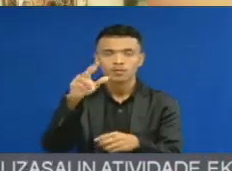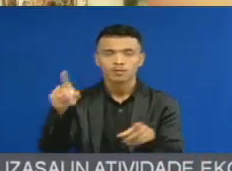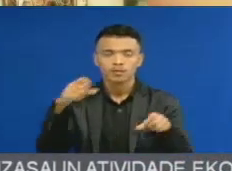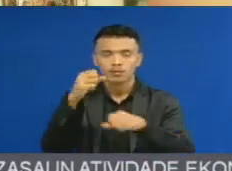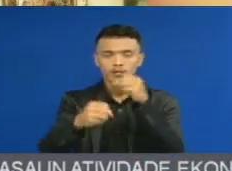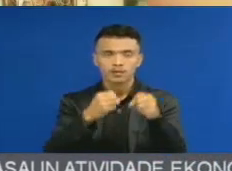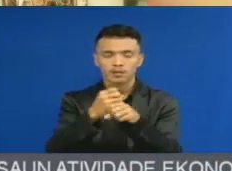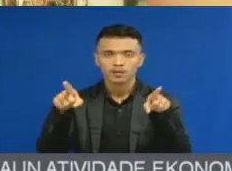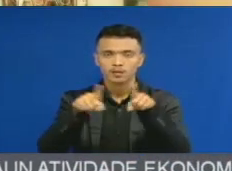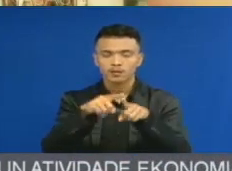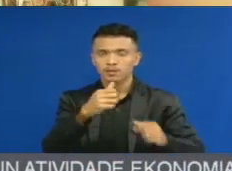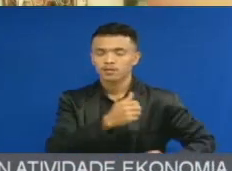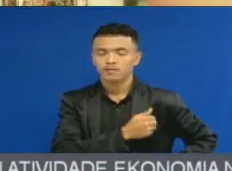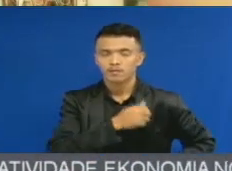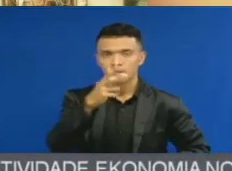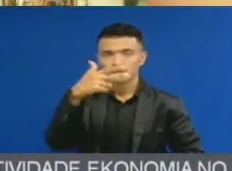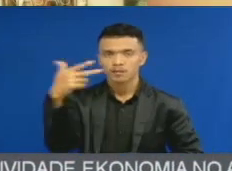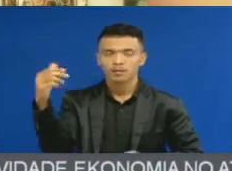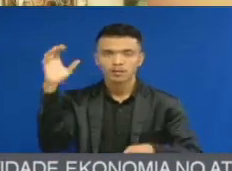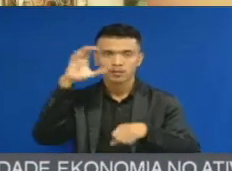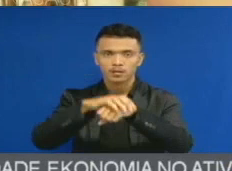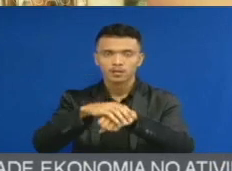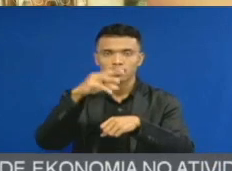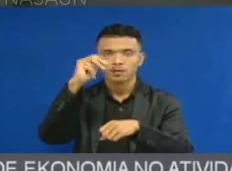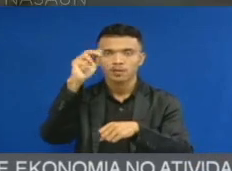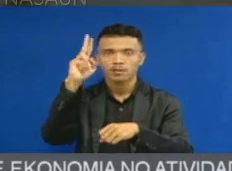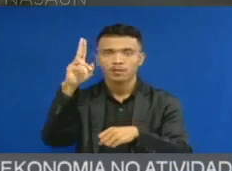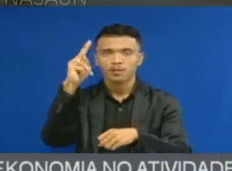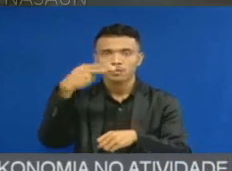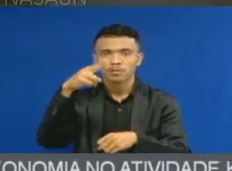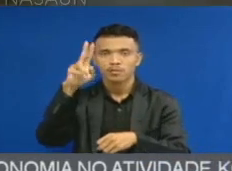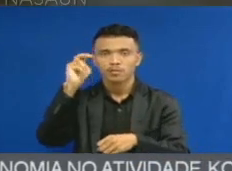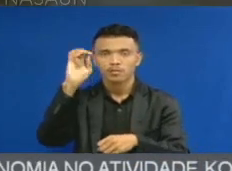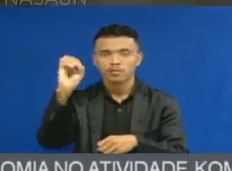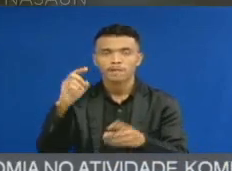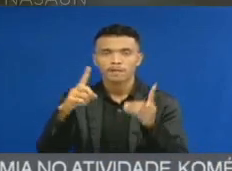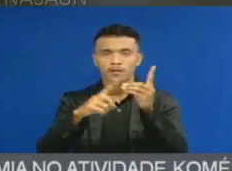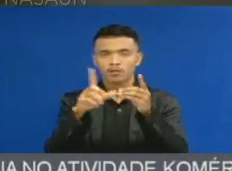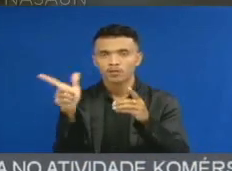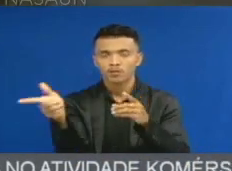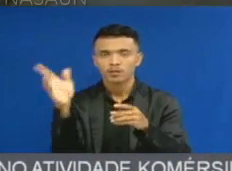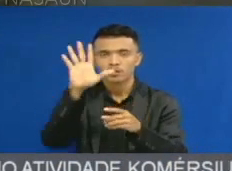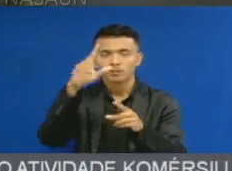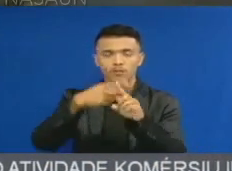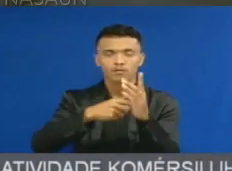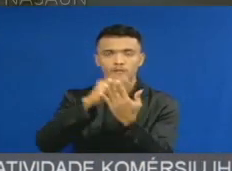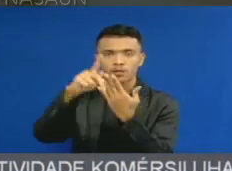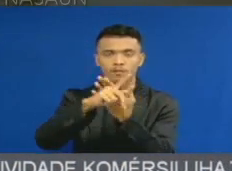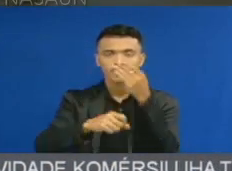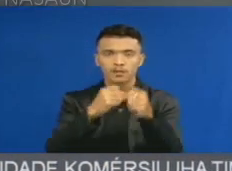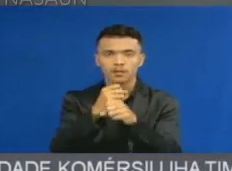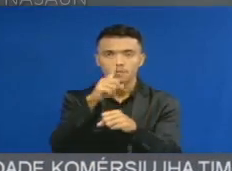hanesang, Forsa Indonesia kaptura Mauhunu. Iha lorong ruanulu resing 5 fulang Abril, riung ida atu sia